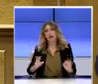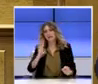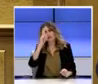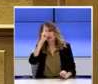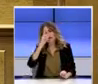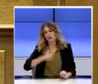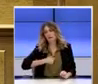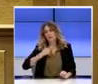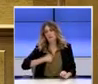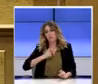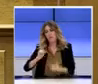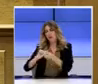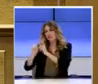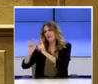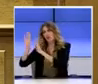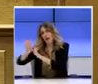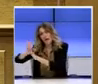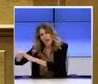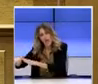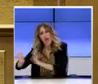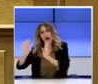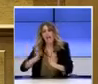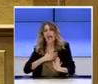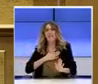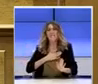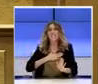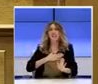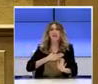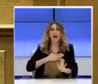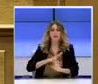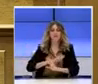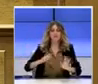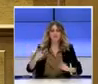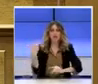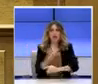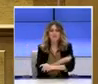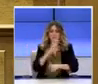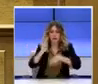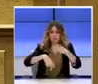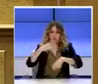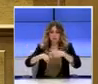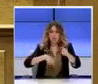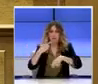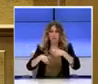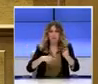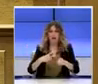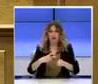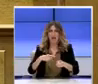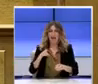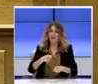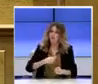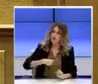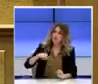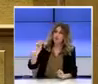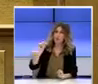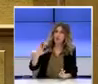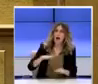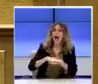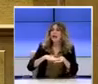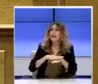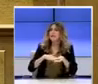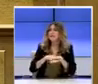Καθόλου οπαδός ενός εμβολιαστικού εθνικισμού. Όμως δεν μπορεί στην Ευρωπαϊκή Ένωση να υπάρχουν δύο μέτρα και δύο